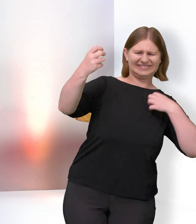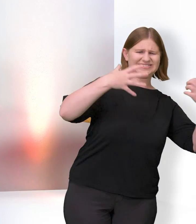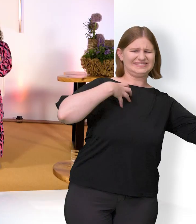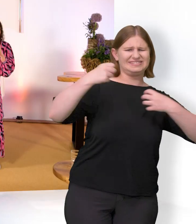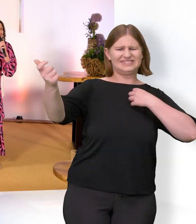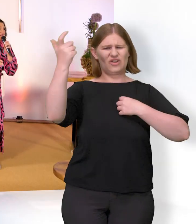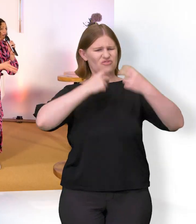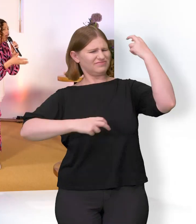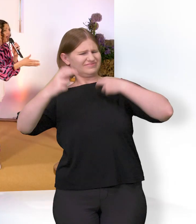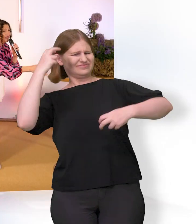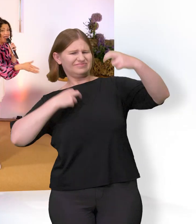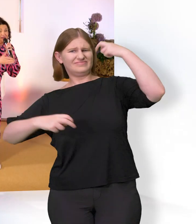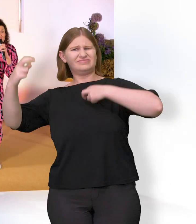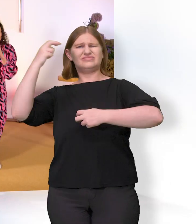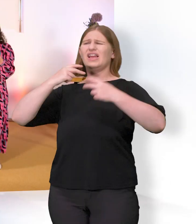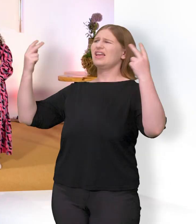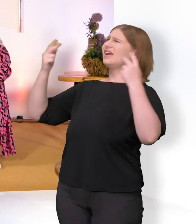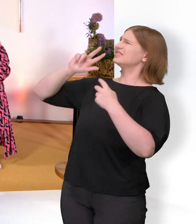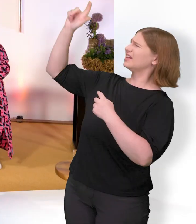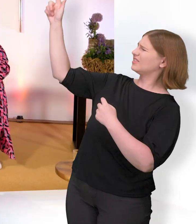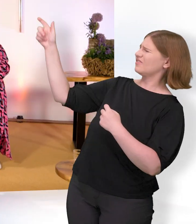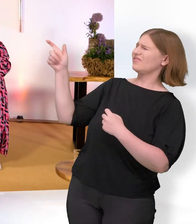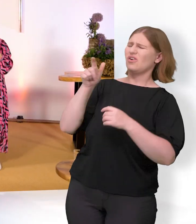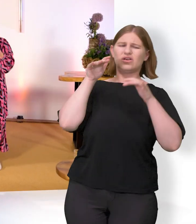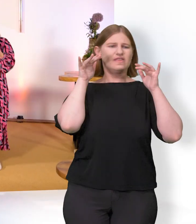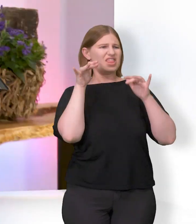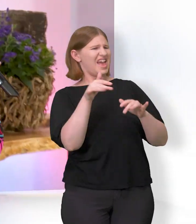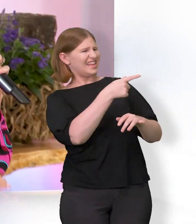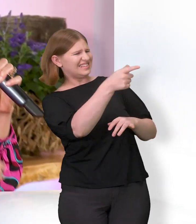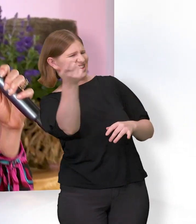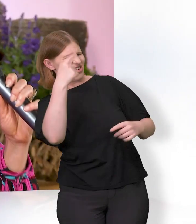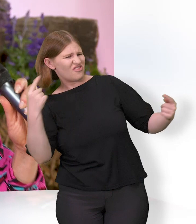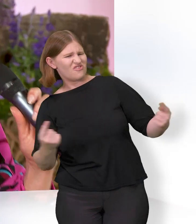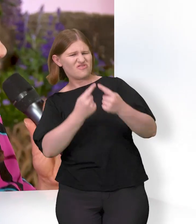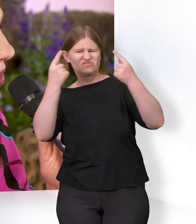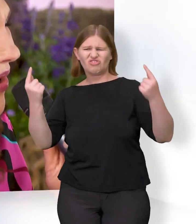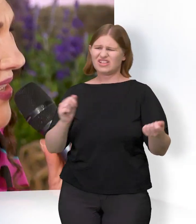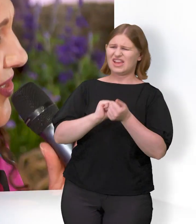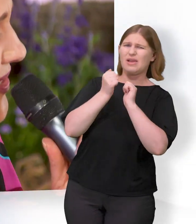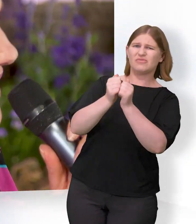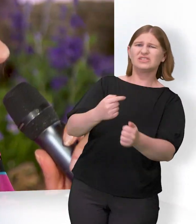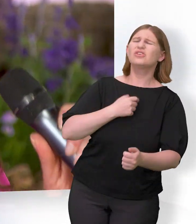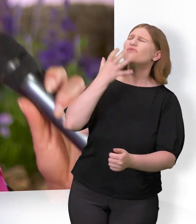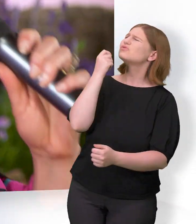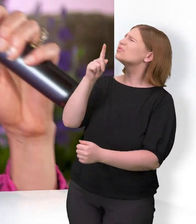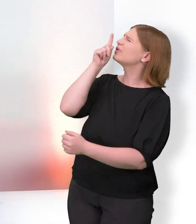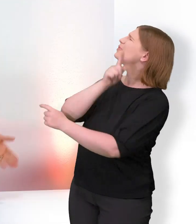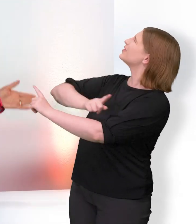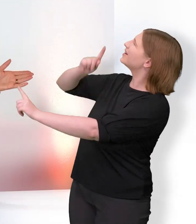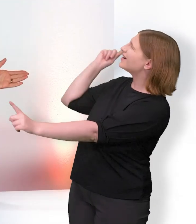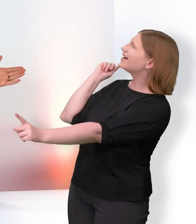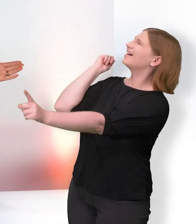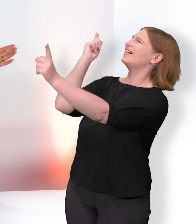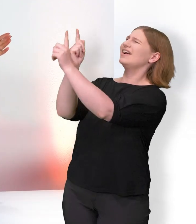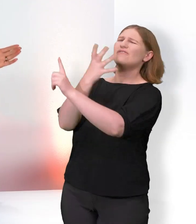allen Seiten vor den Kämpfen streiten. Doch ich will nur zu dir,